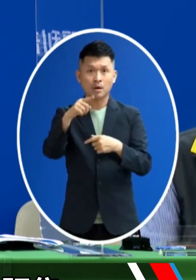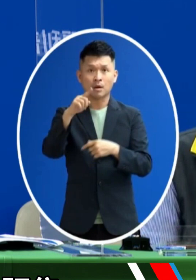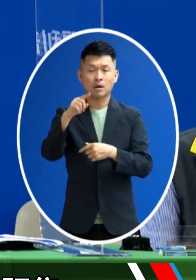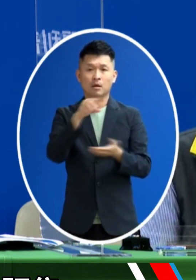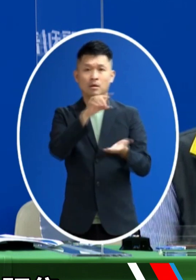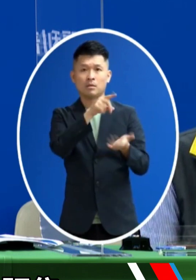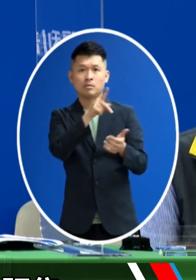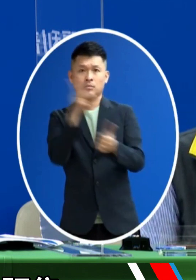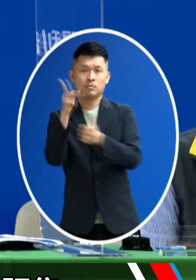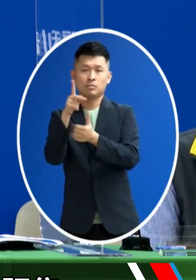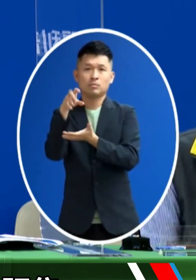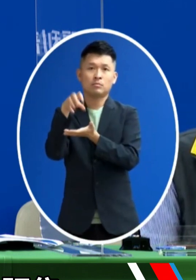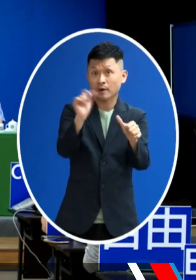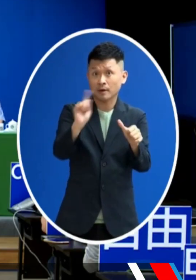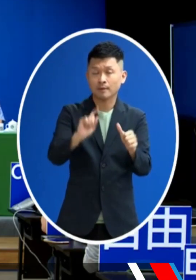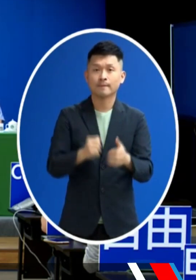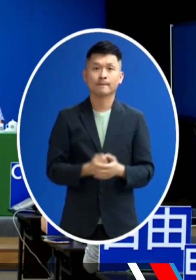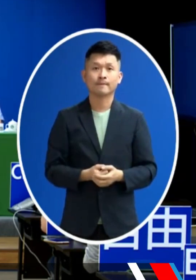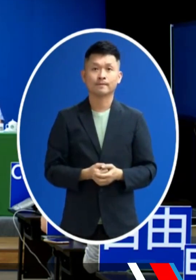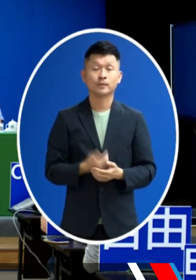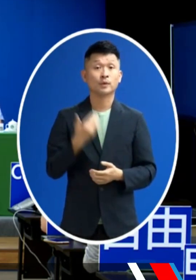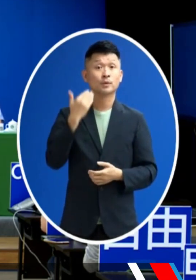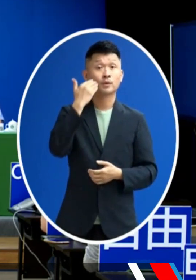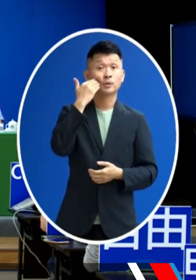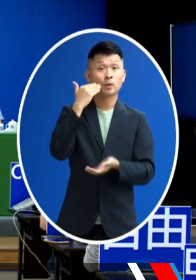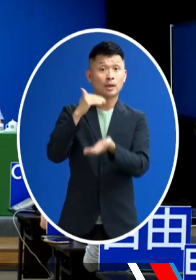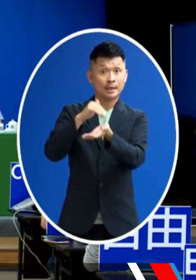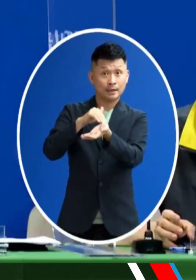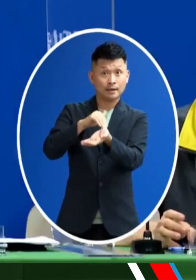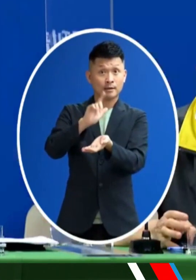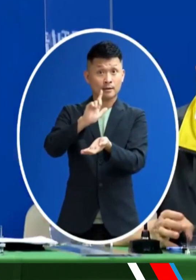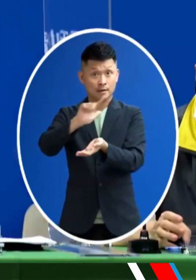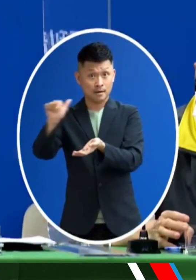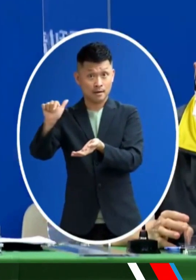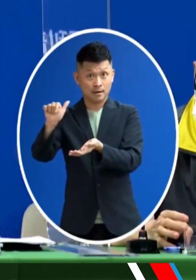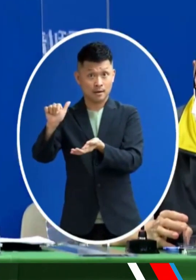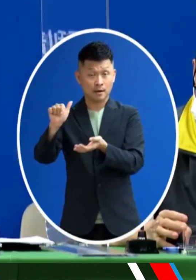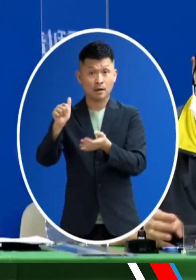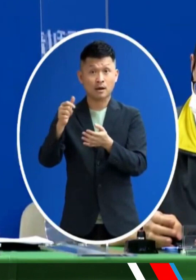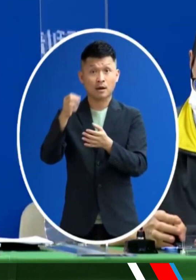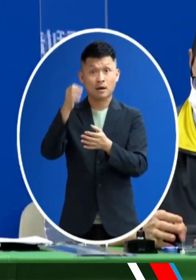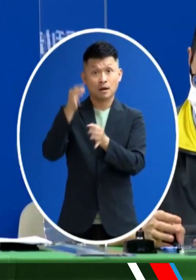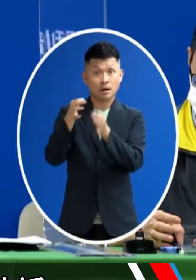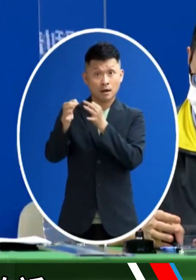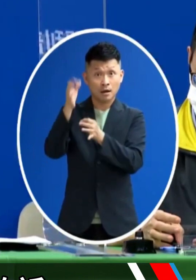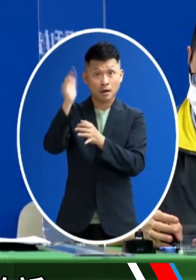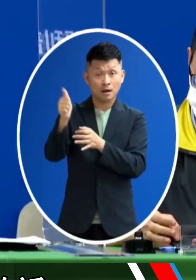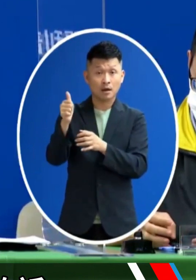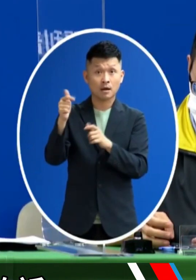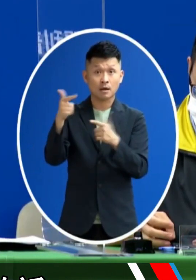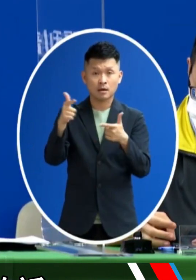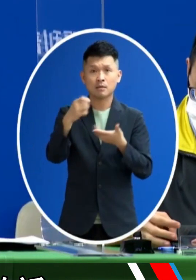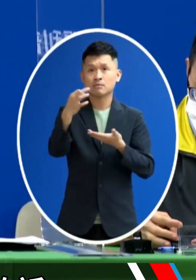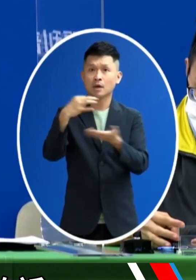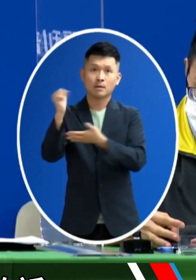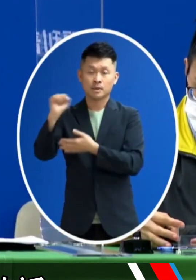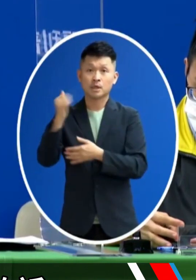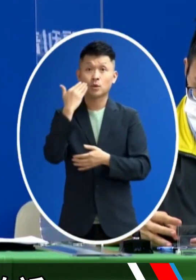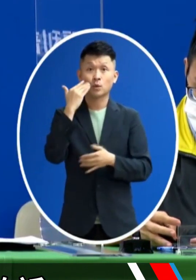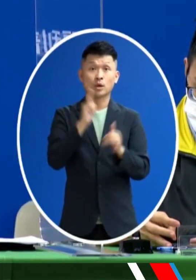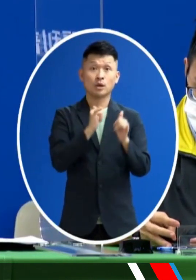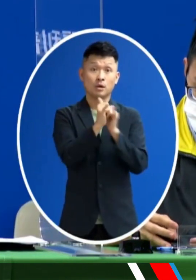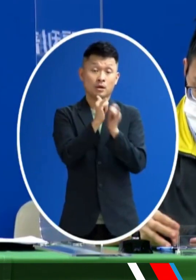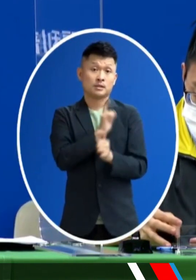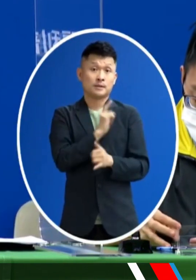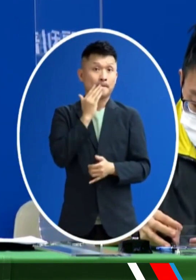限制就是不可以贩售，如果不是医疗器材商都不可以贩卖医疗器材，民众如果这样子就去贩售的